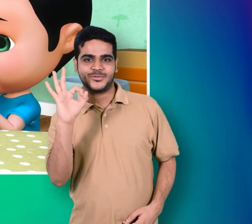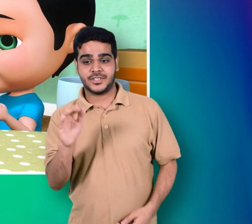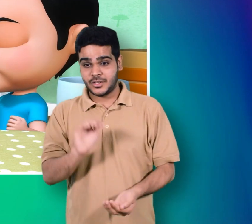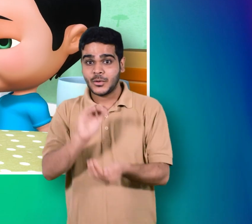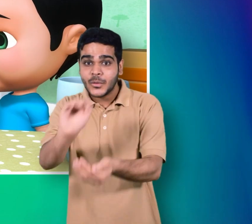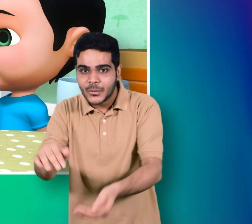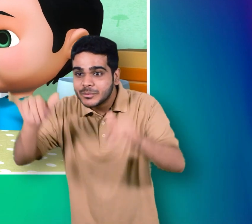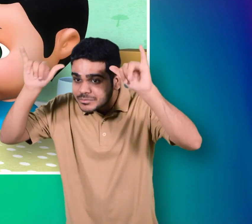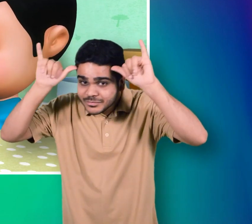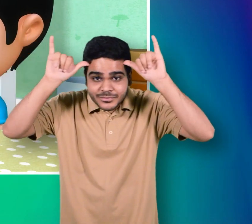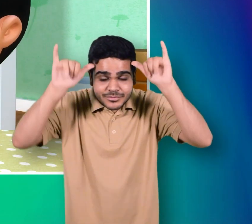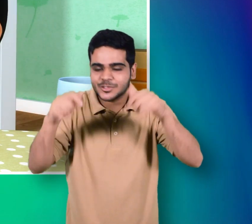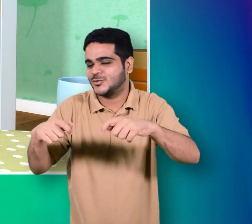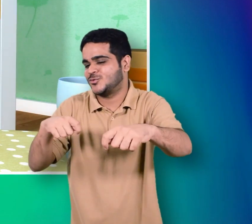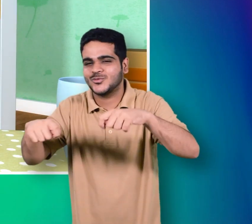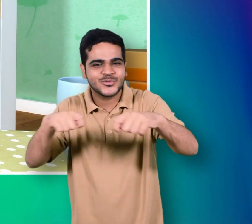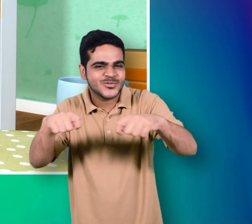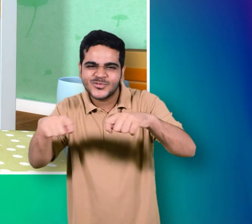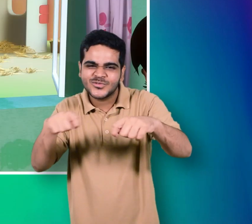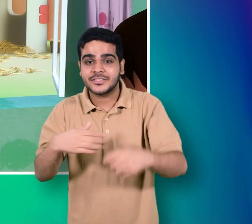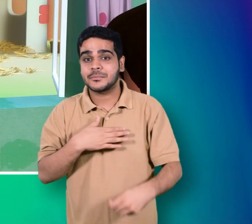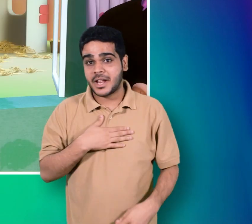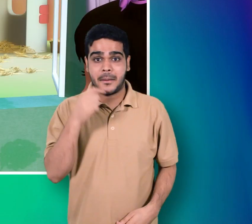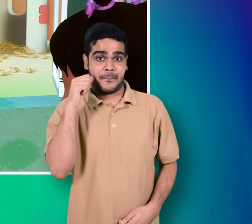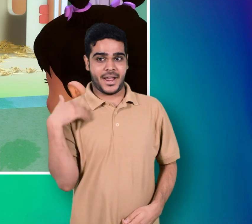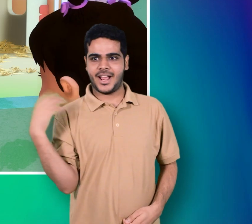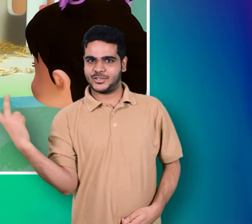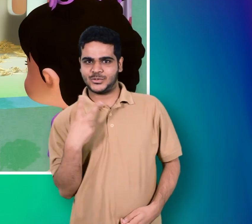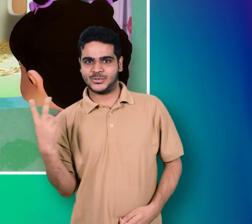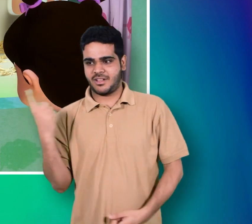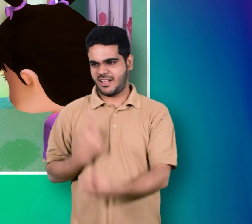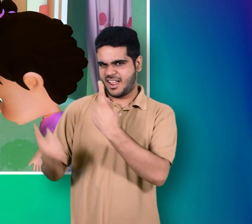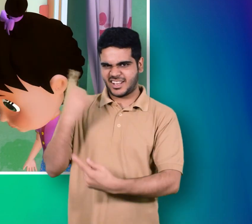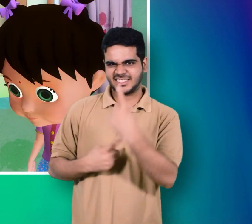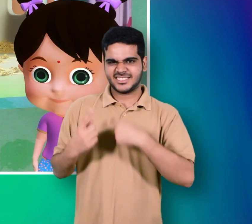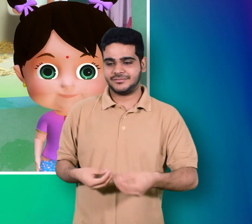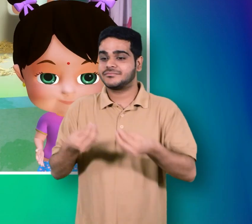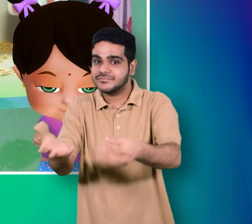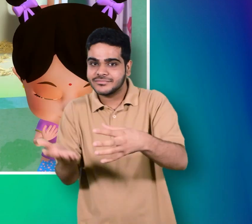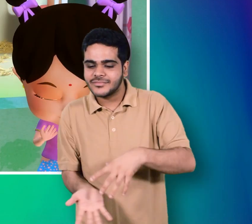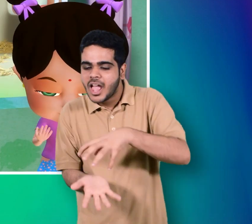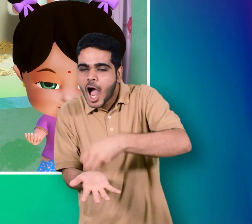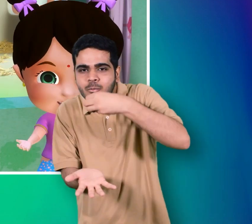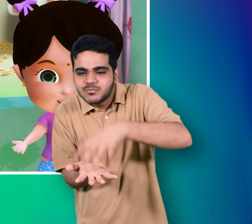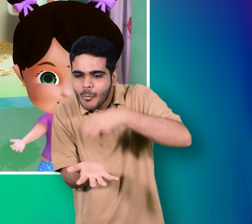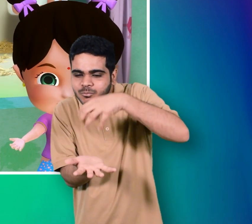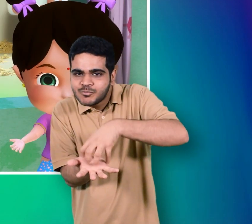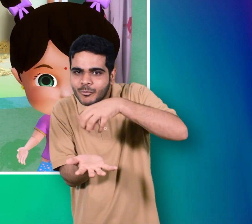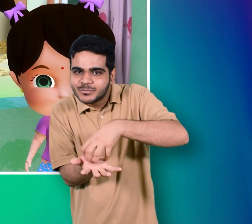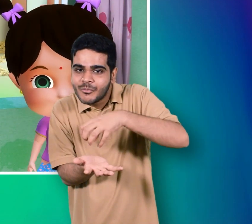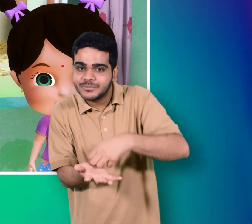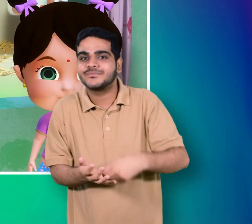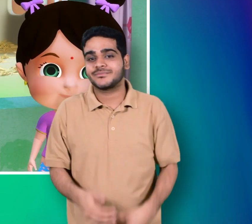चित कबरा है, प्यारा इसका बछड़ा है। घास खिलाते इनको मिलकर मैं और